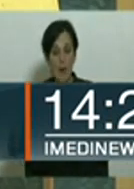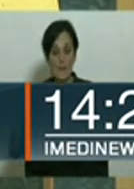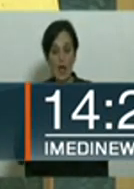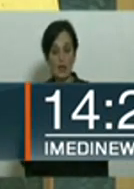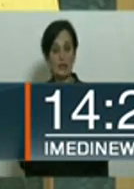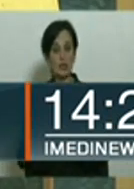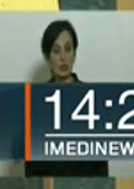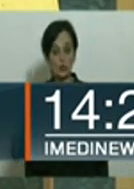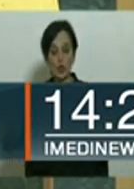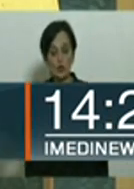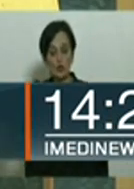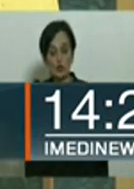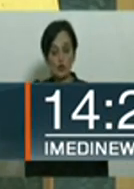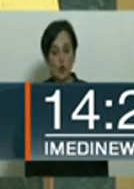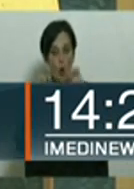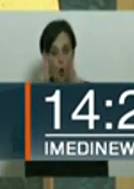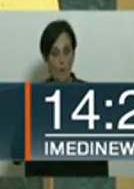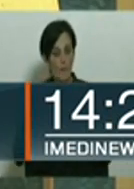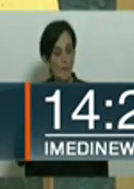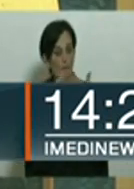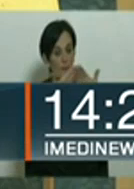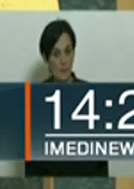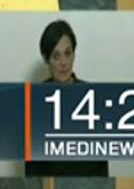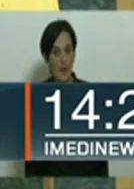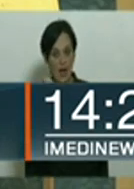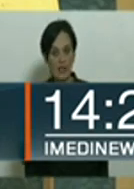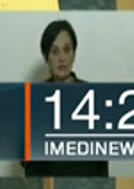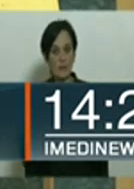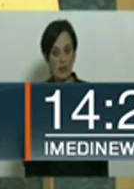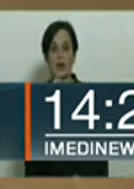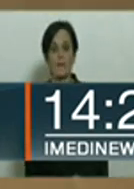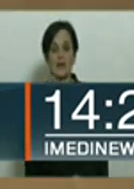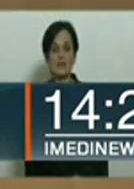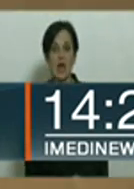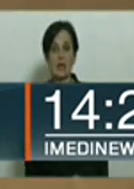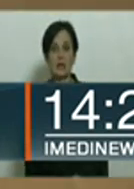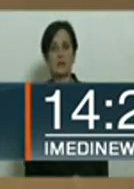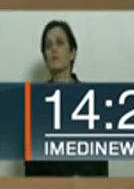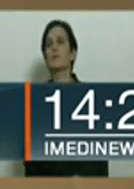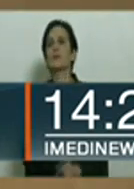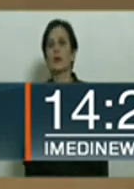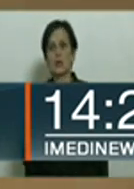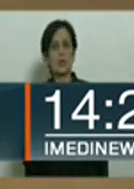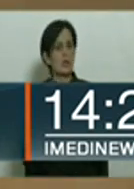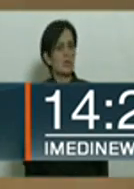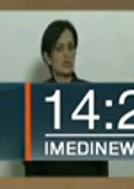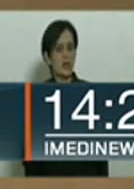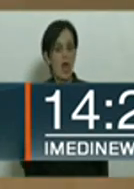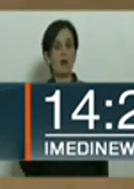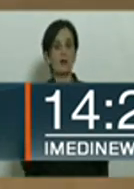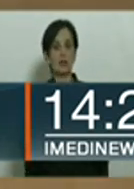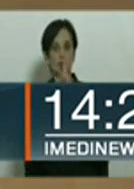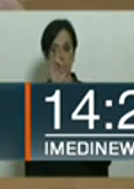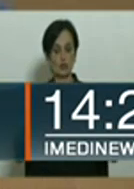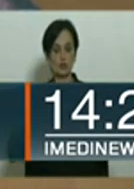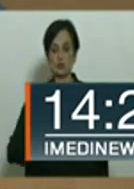უნდა გასცენ ცნობა, მათ აქვთ გაიდლაინები მიცემული და ასეთი პირები არ დაჯარიმდებია. ისეთი შესავალი იყო, რომელიც